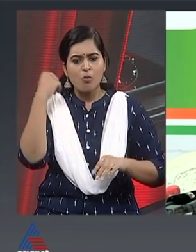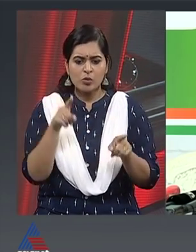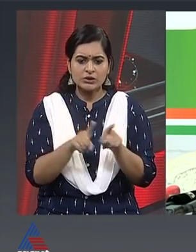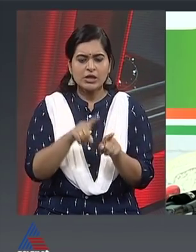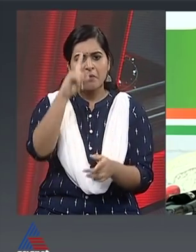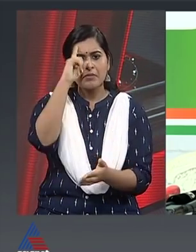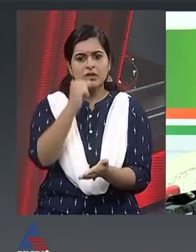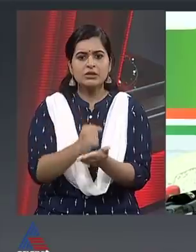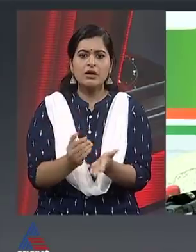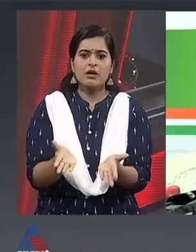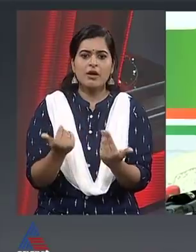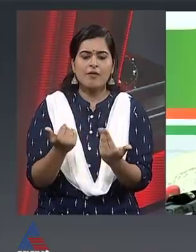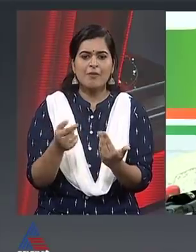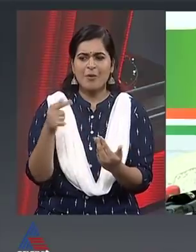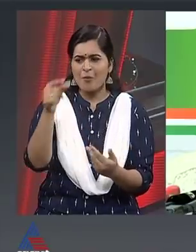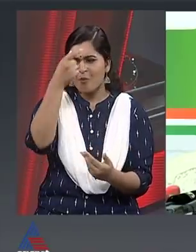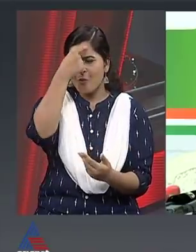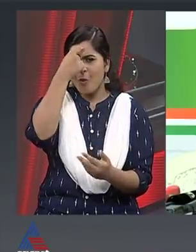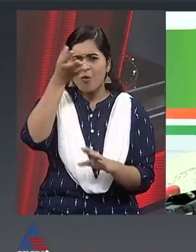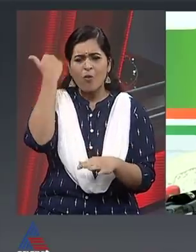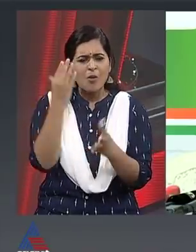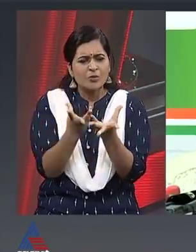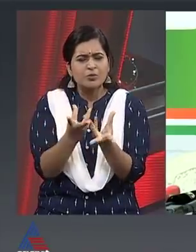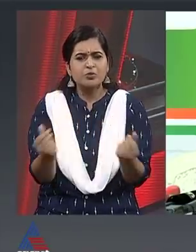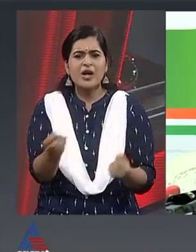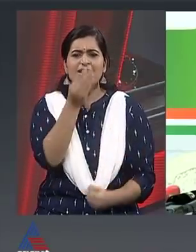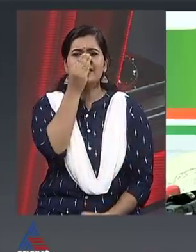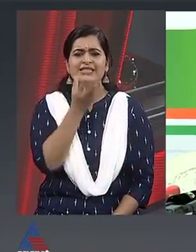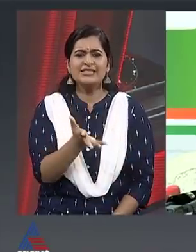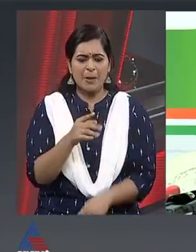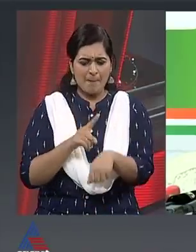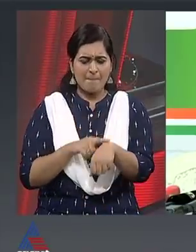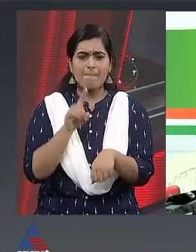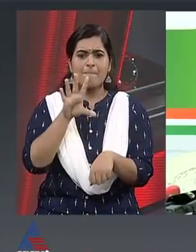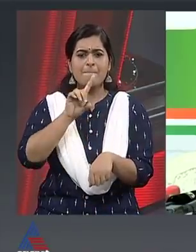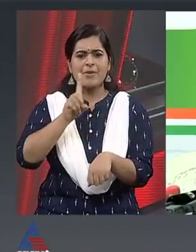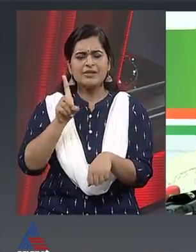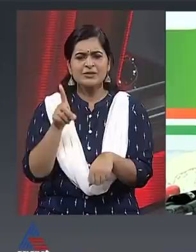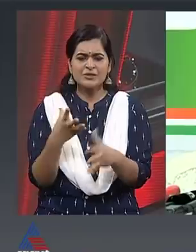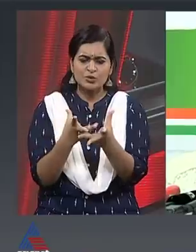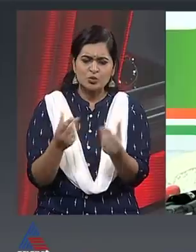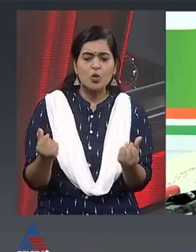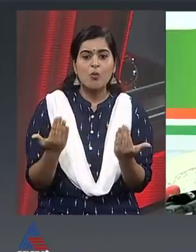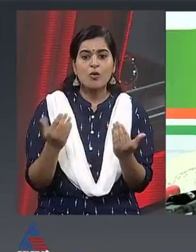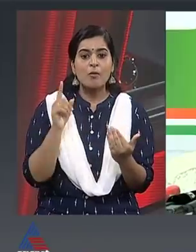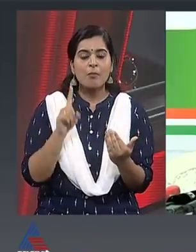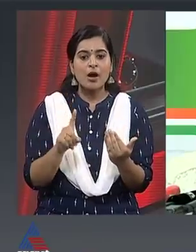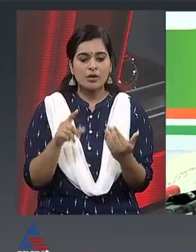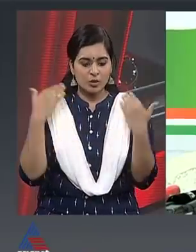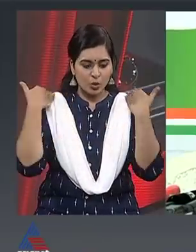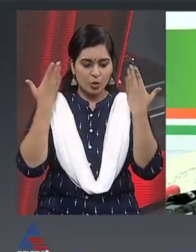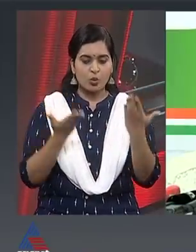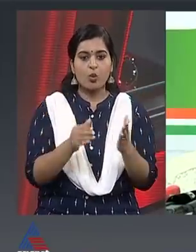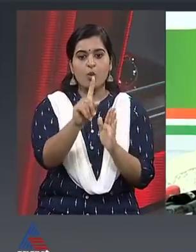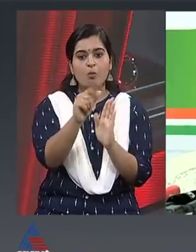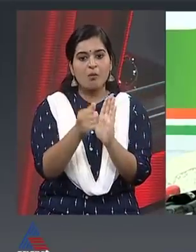15 മിനിറ്റ് കൊണ്ട് അവസാനിപ്പിക്കാമായിരുന്ന ഒരു പ്രശ്നത്തെ ഒരു മാസത്തിലധികം നീട്ടി വലിച്ച് ഉദ്യോഗാർത്ഥികളെ കണ്ണീര് കുടിപ്പിച്ച് പ്രയാസപ്പെടുത്തി